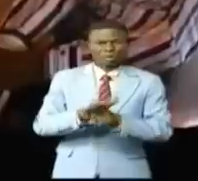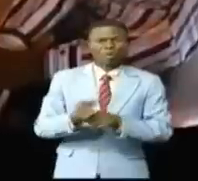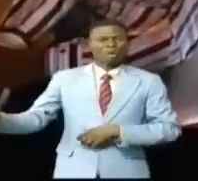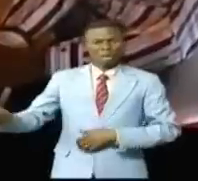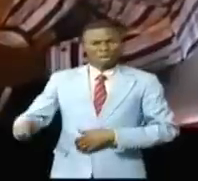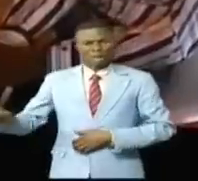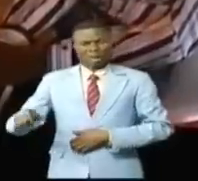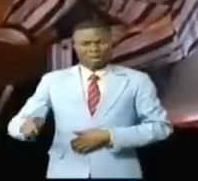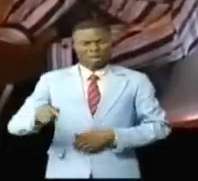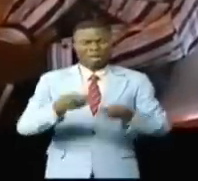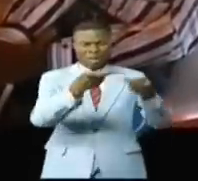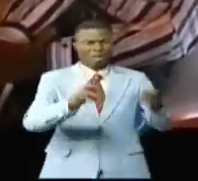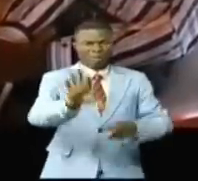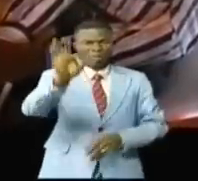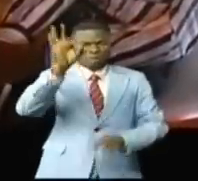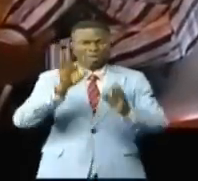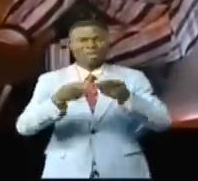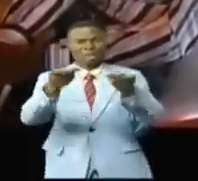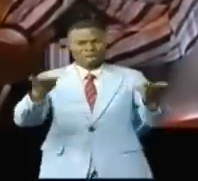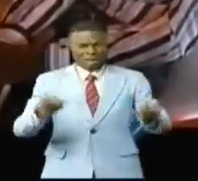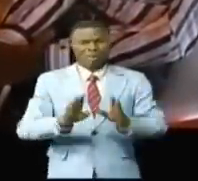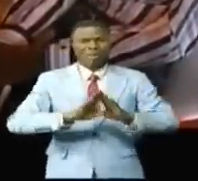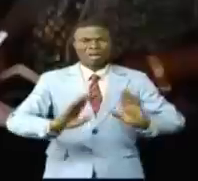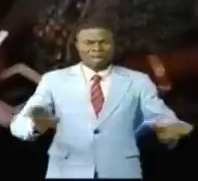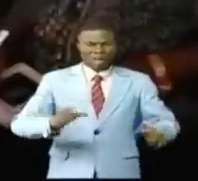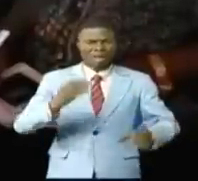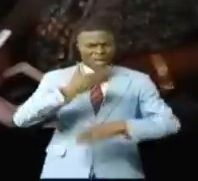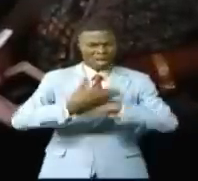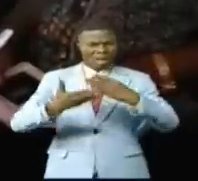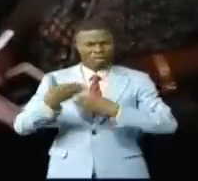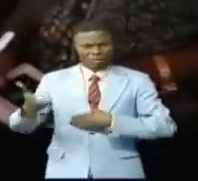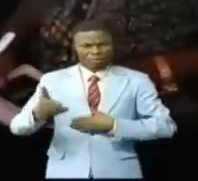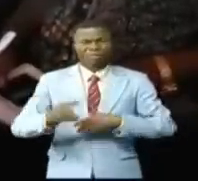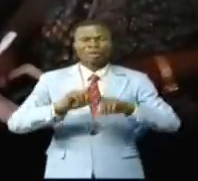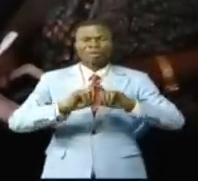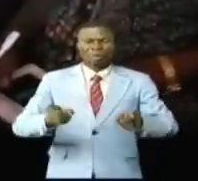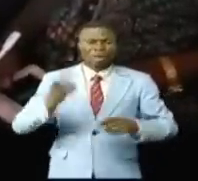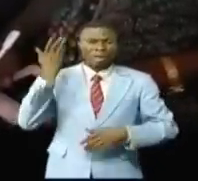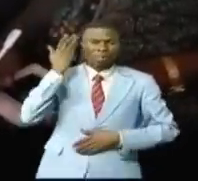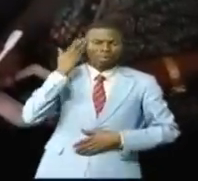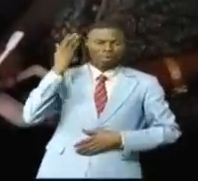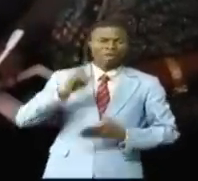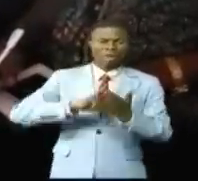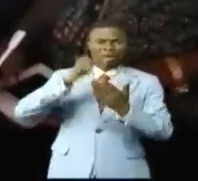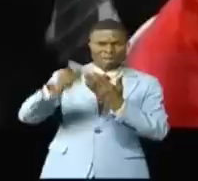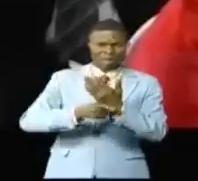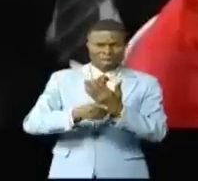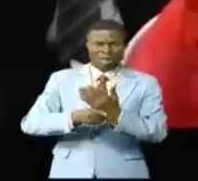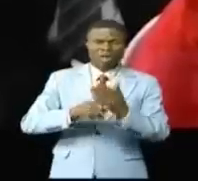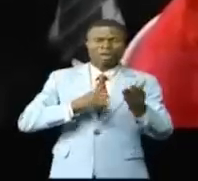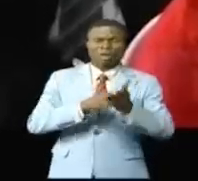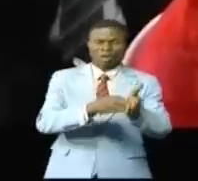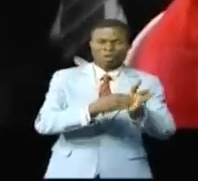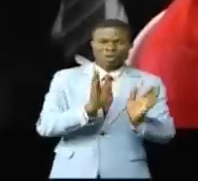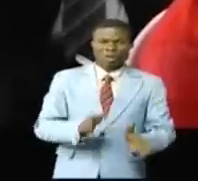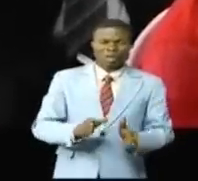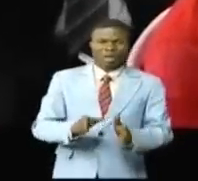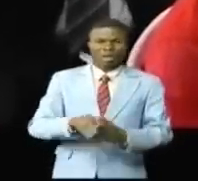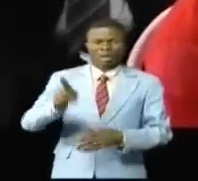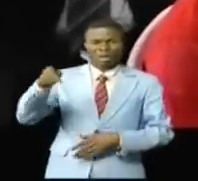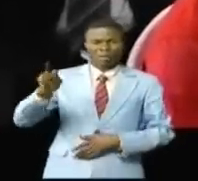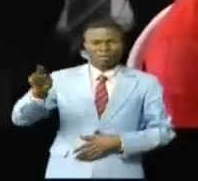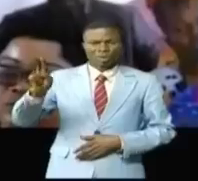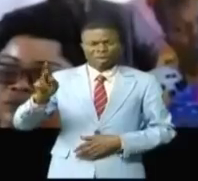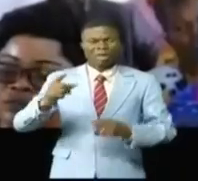territoires géolocalisés, des sites adaptés à réalité. Mais c'est Kouadion Ngora du programme Manager AI du PIRED Plus